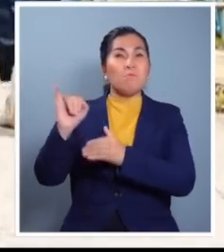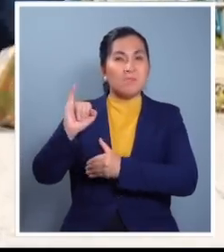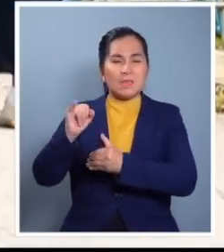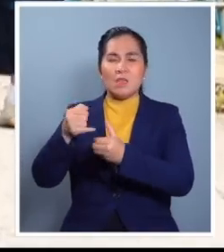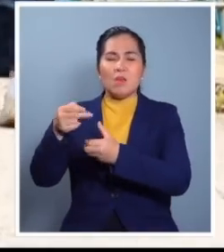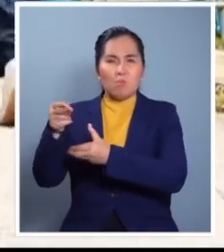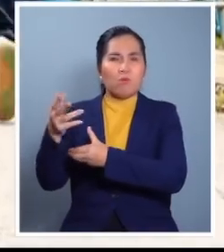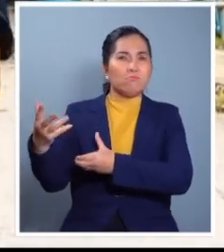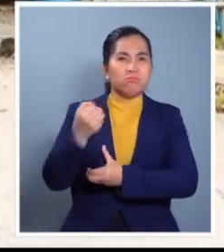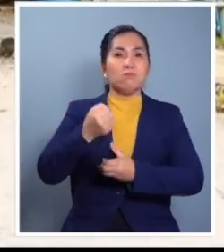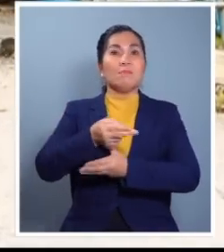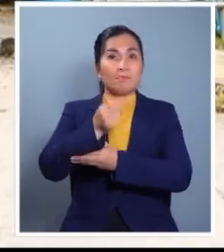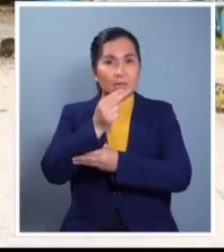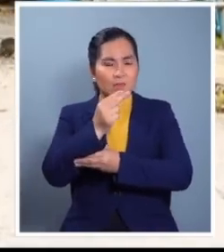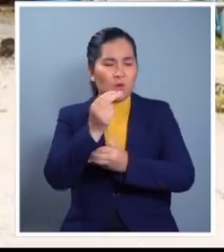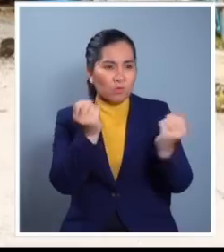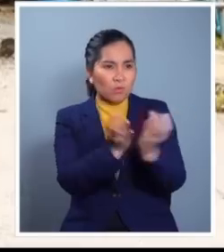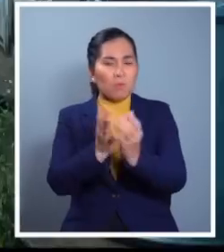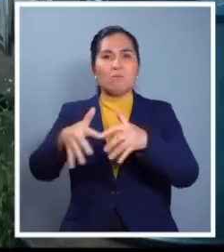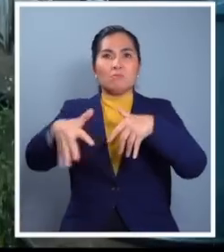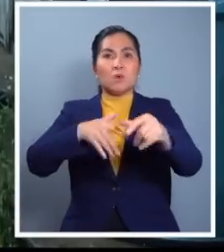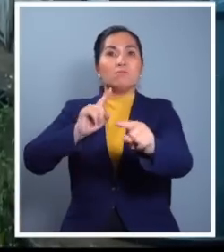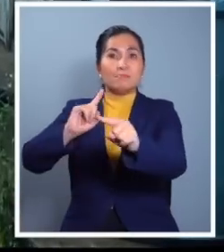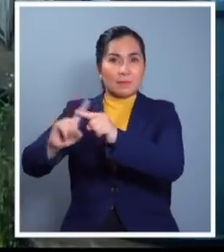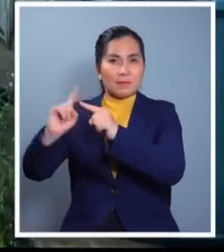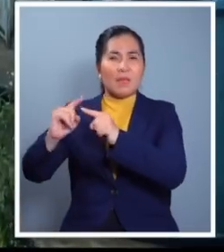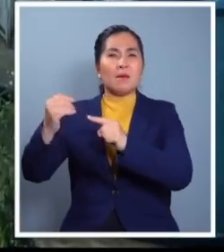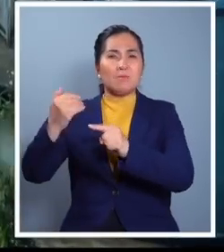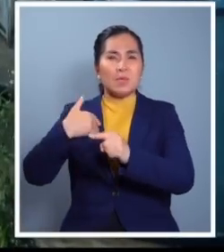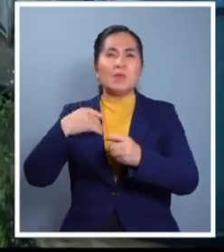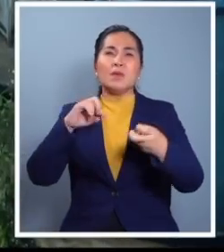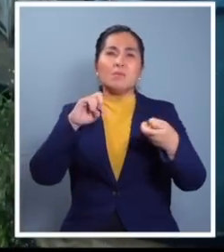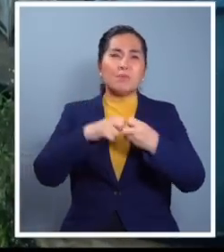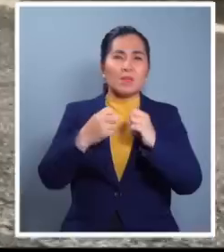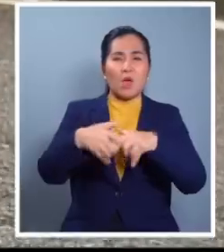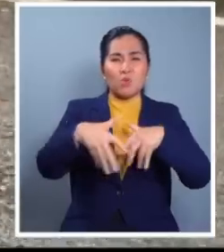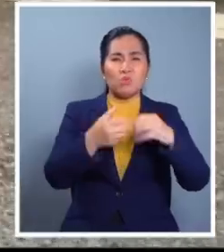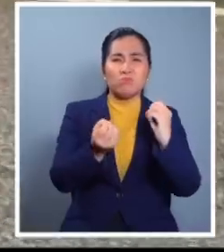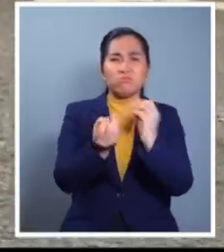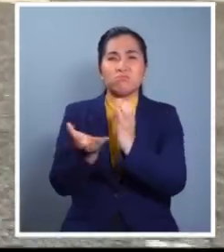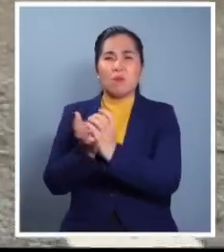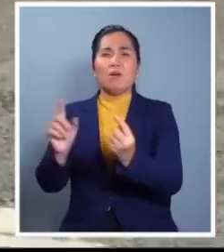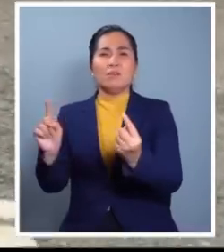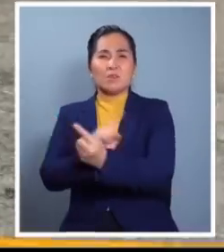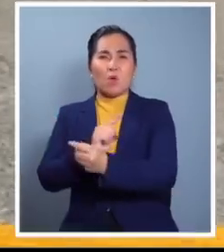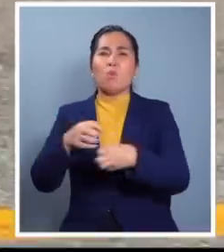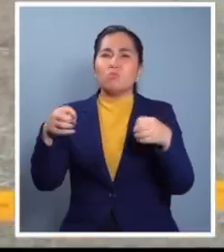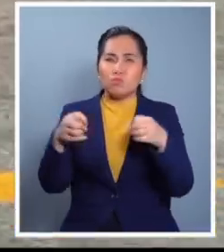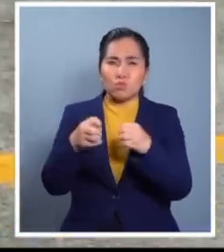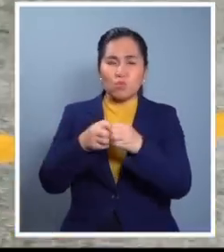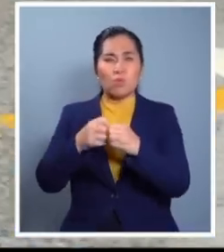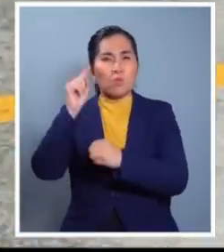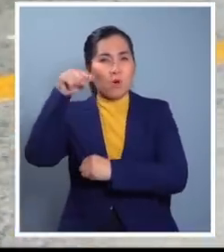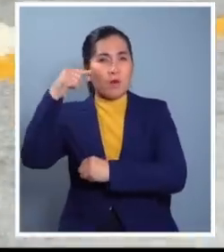เกิดเป็นโศกนาฏกรรมต่อผู้คนจำนวนมหาศาลที่พรากความสงบสุขของชุมชนสังคมและความ